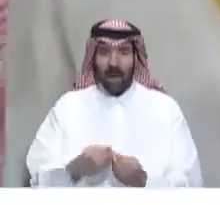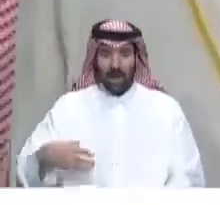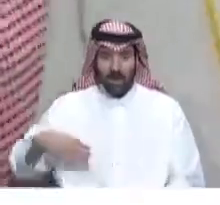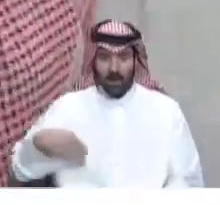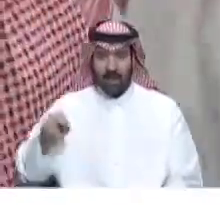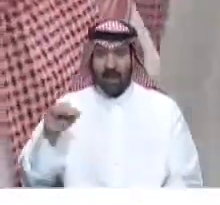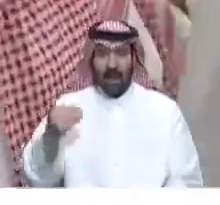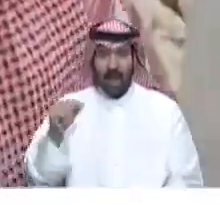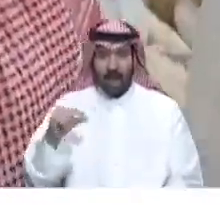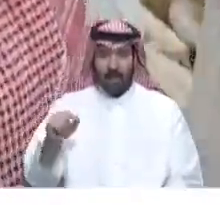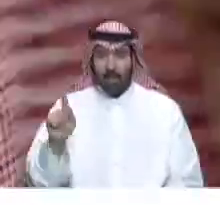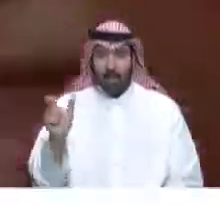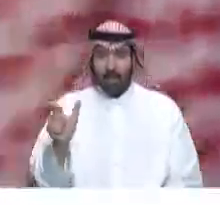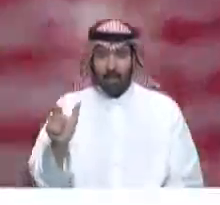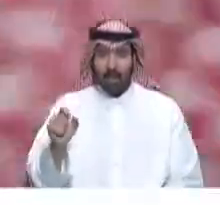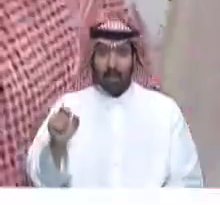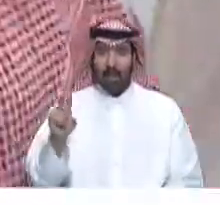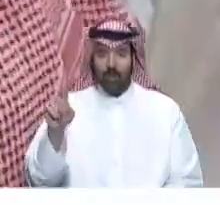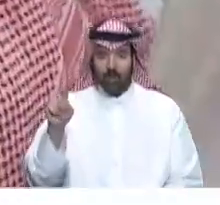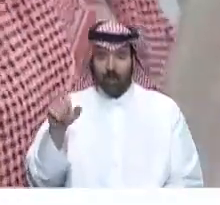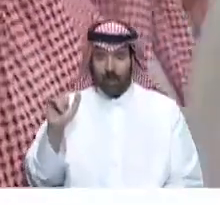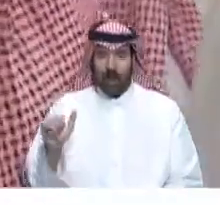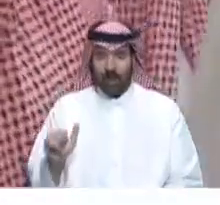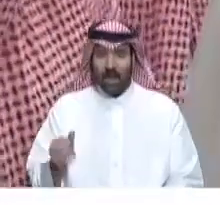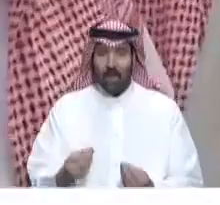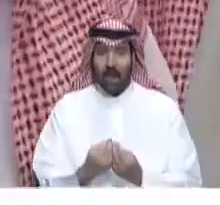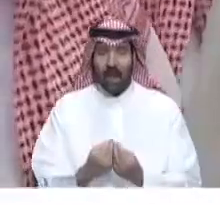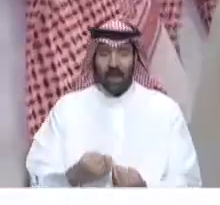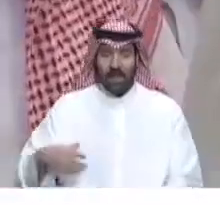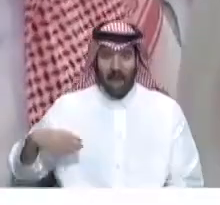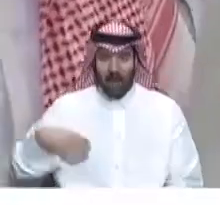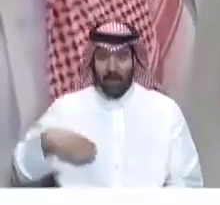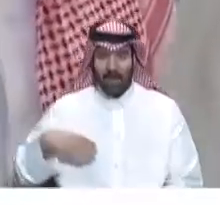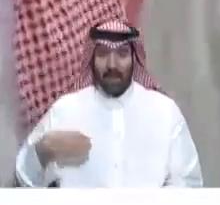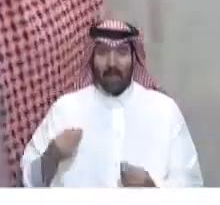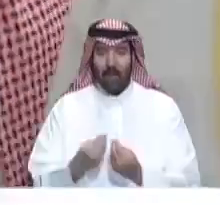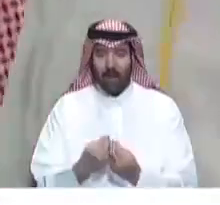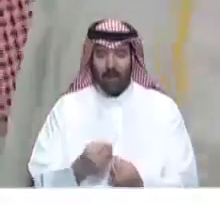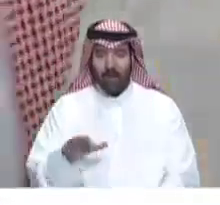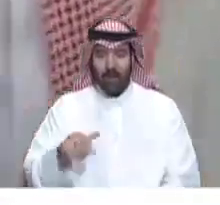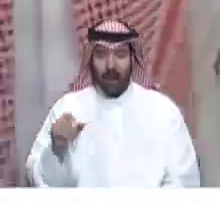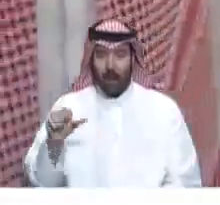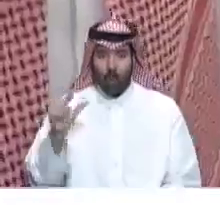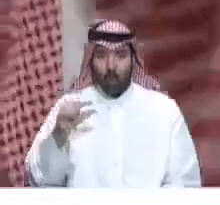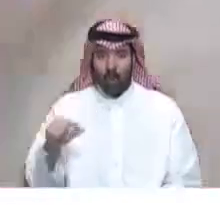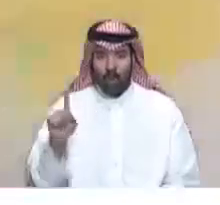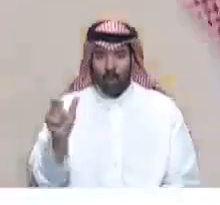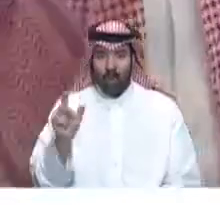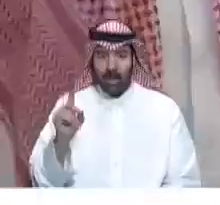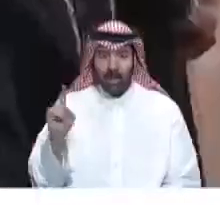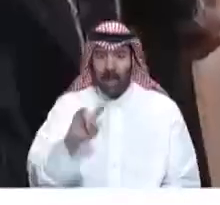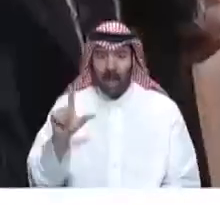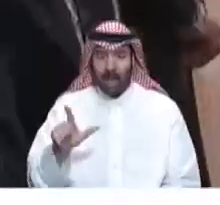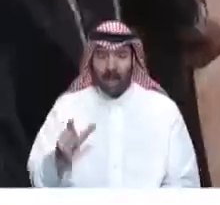السمو الأمير خالد بن محمد بن تركي بن عبد العزيز بن تركي، وصاحب السمو الملكي الأمير الوليد بن طلال بن عبد